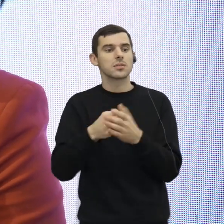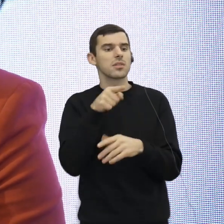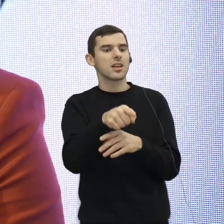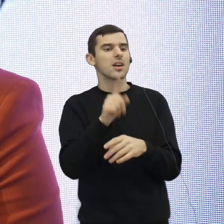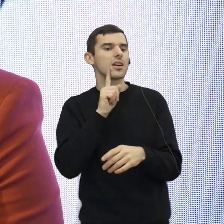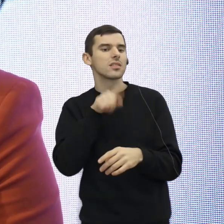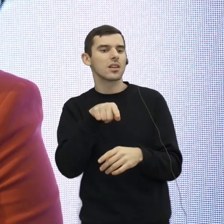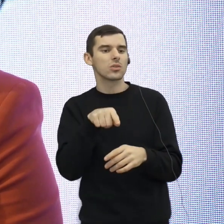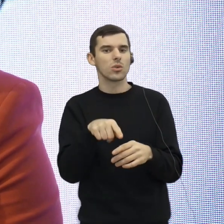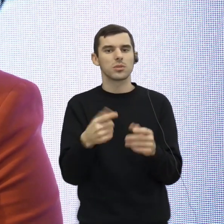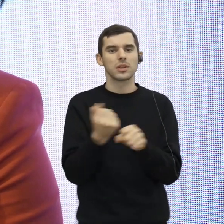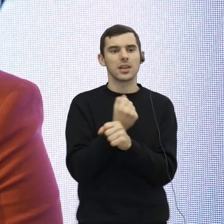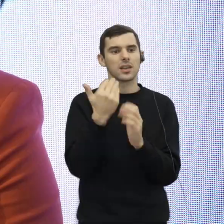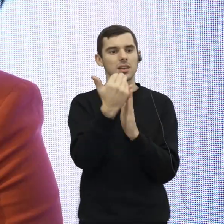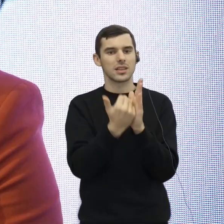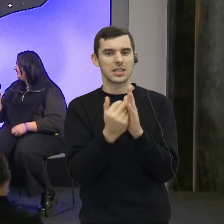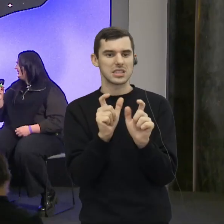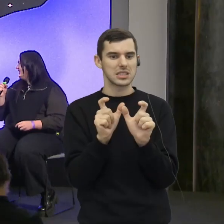apriboti.